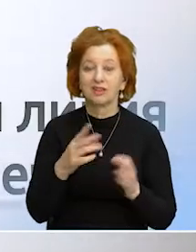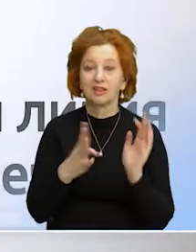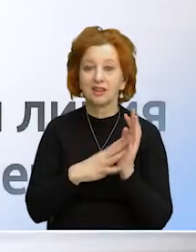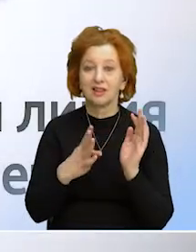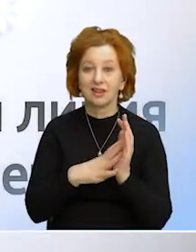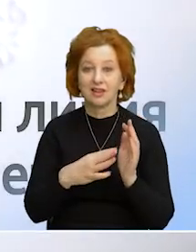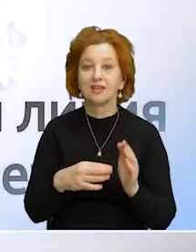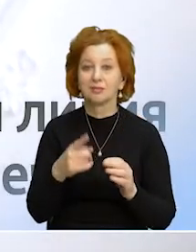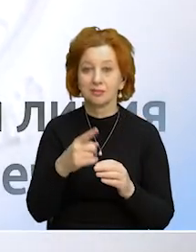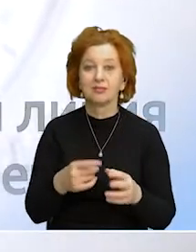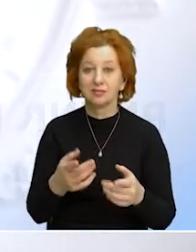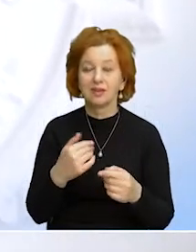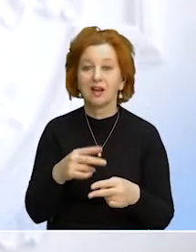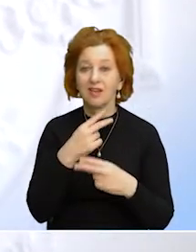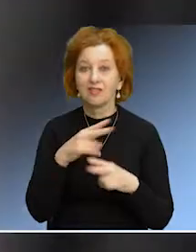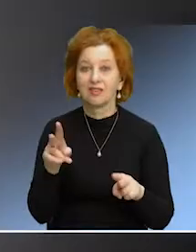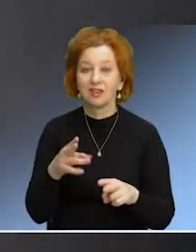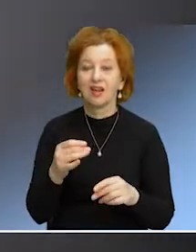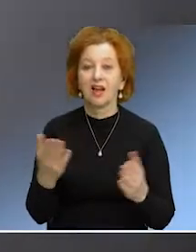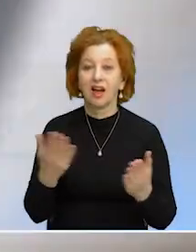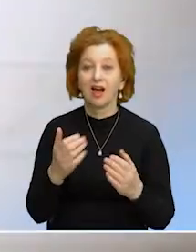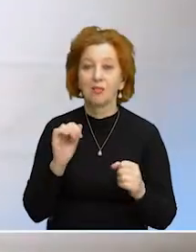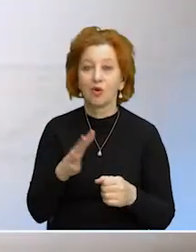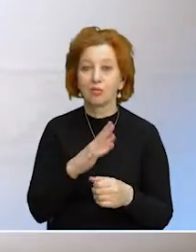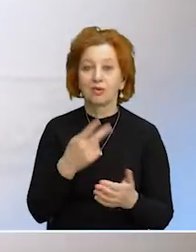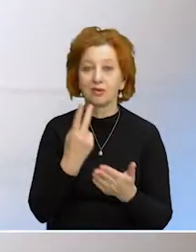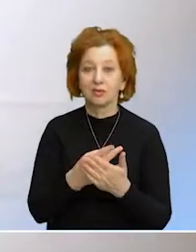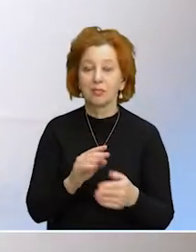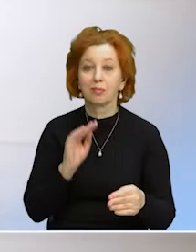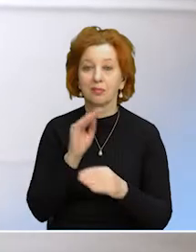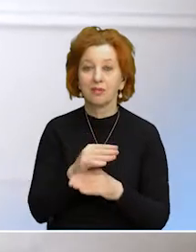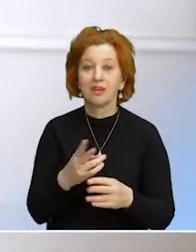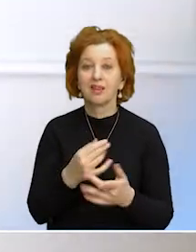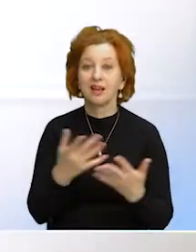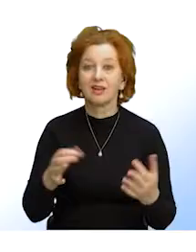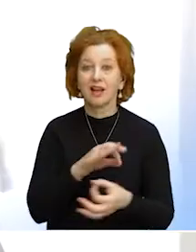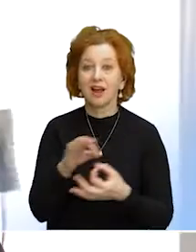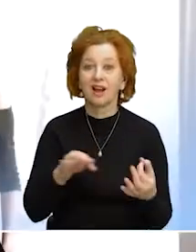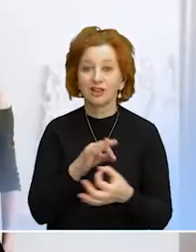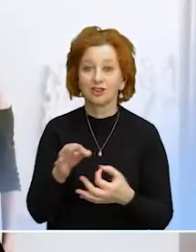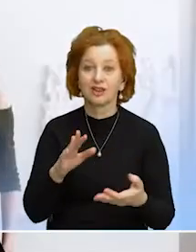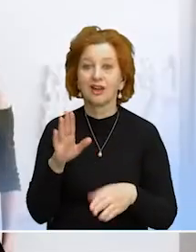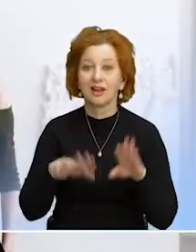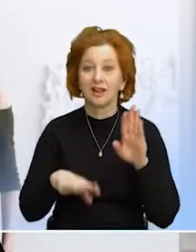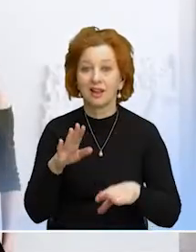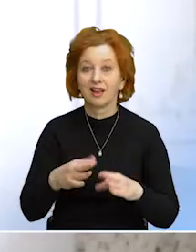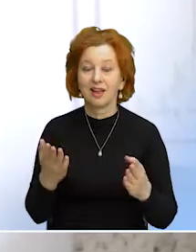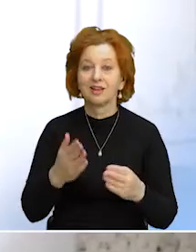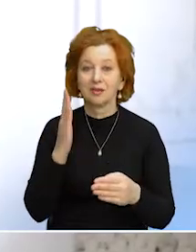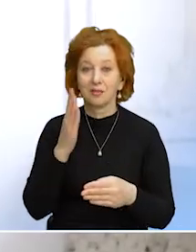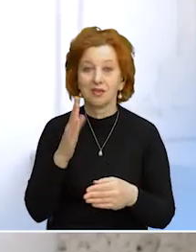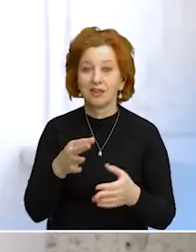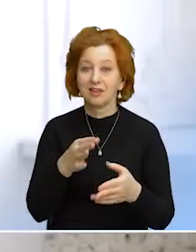Ошибка номер девять – прямая линия плеч. Такая поза может визуально прибавить несколько лишних килограммов. Если